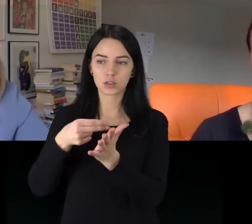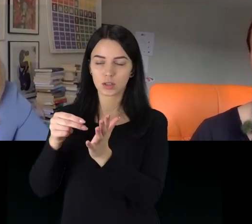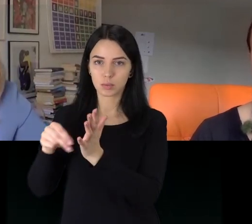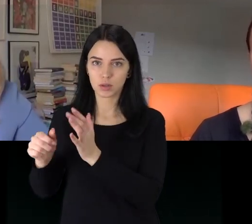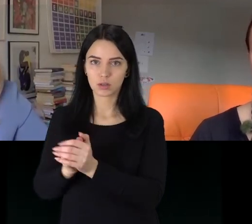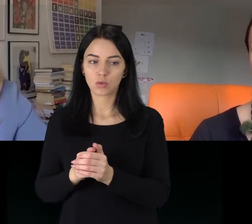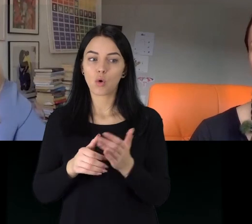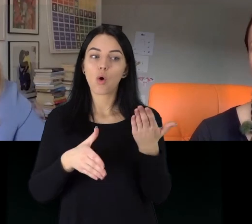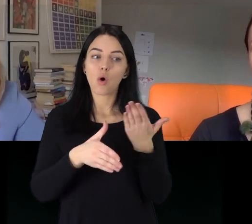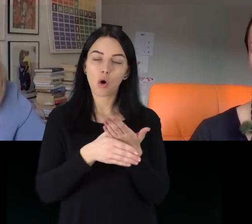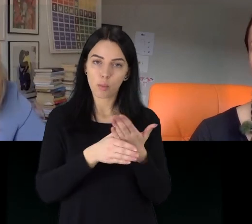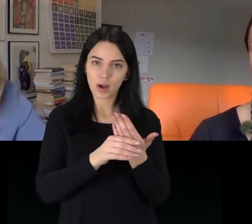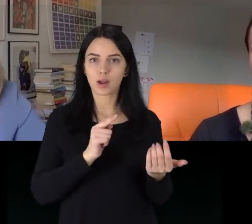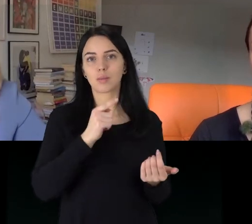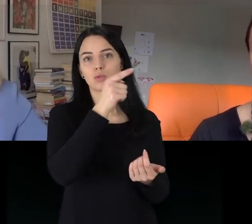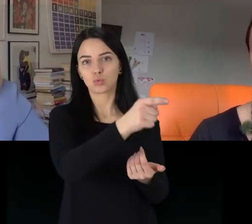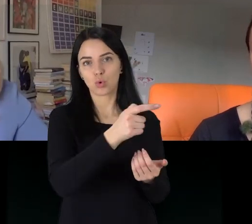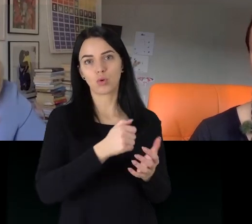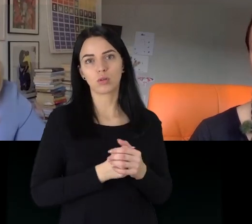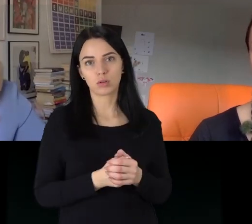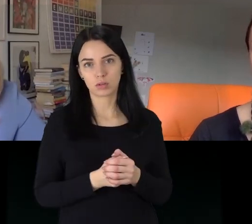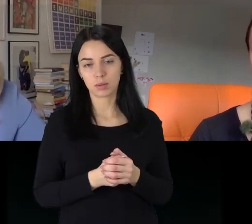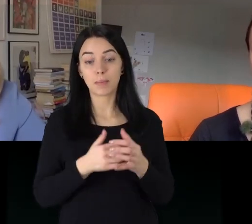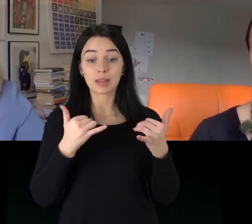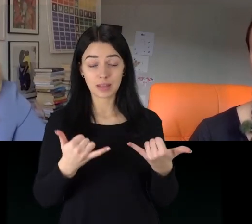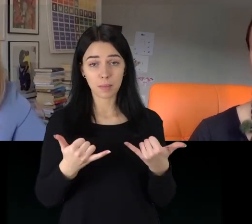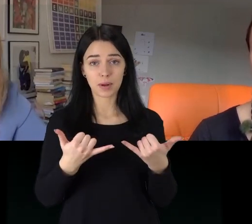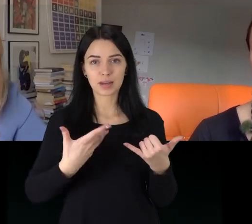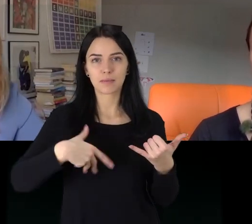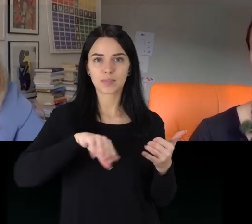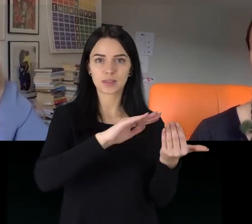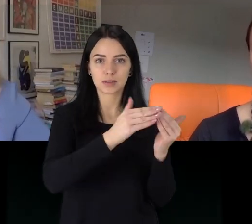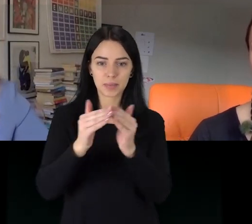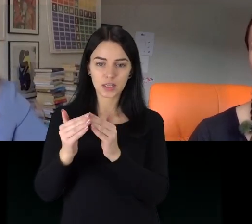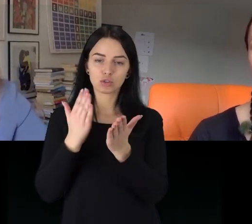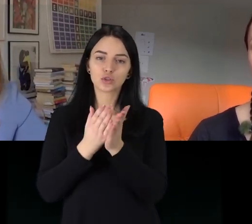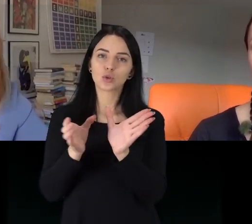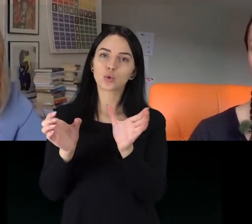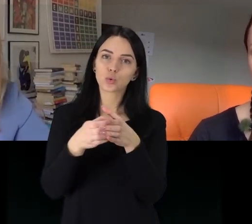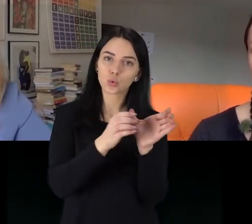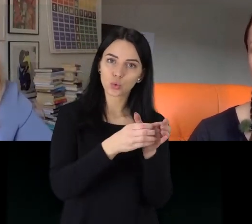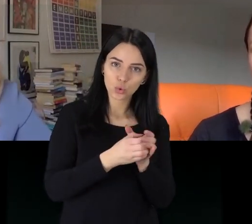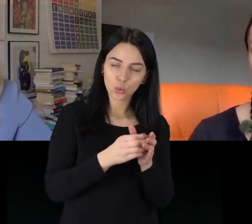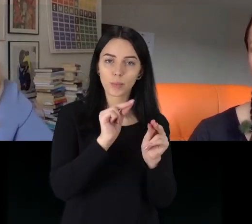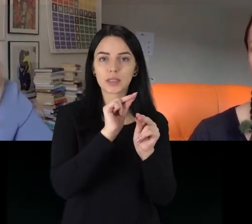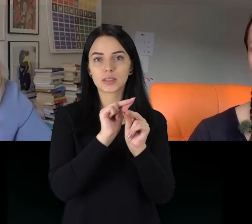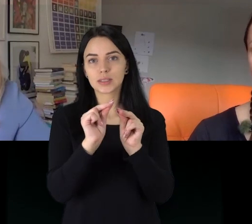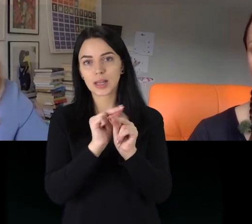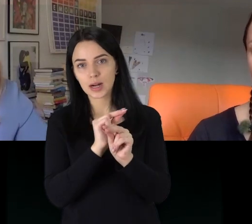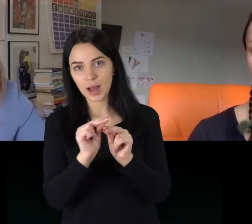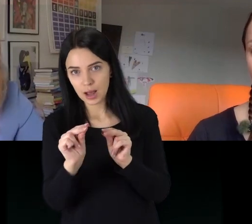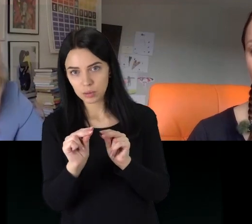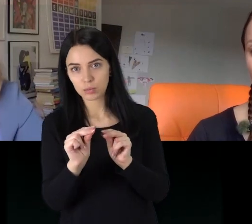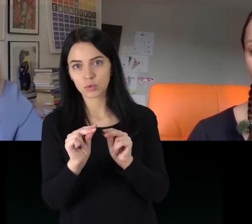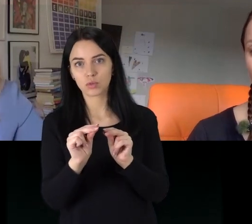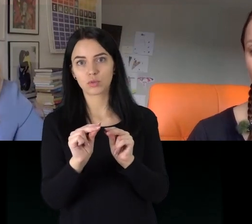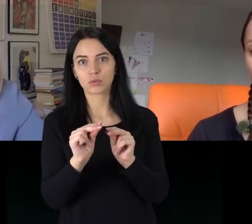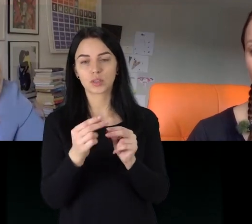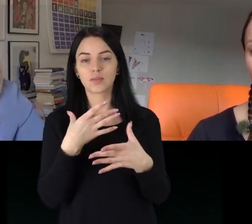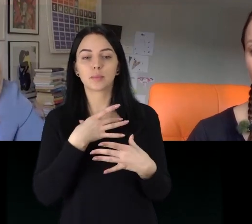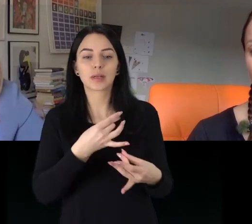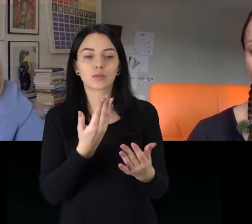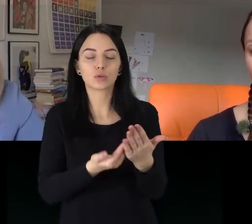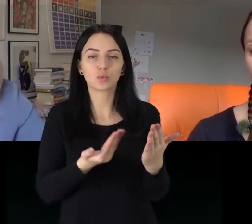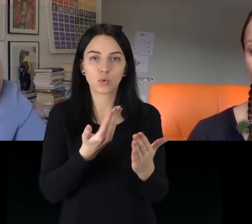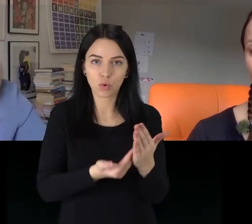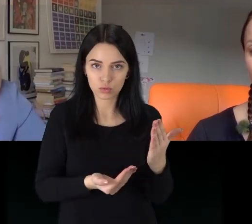yra toli. Dėl to, kad kiekviena mieste beveik jau dabar yra ir grupės, yra ir terapijos, yra ir priklausomybių